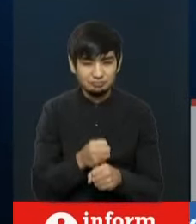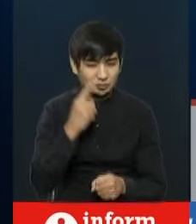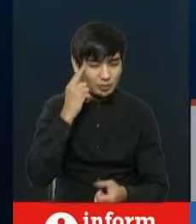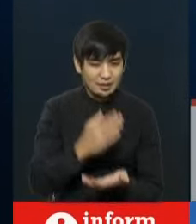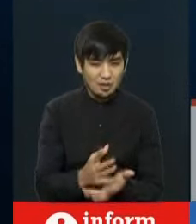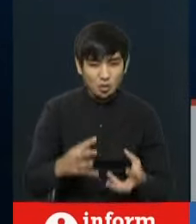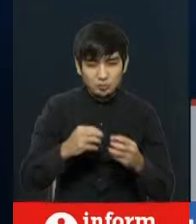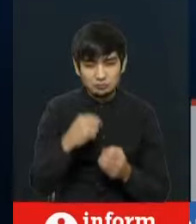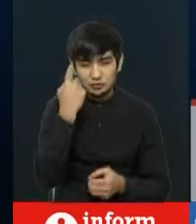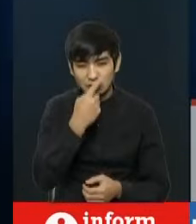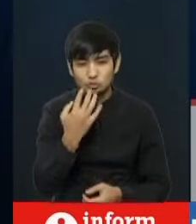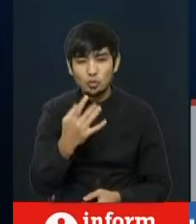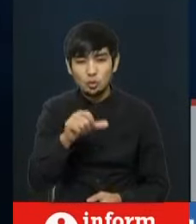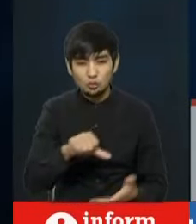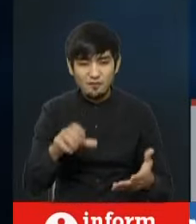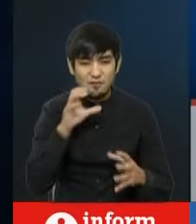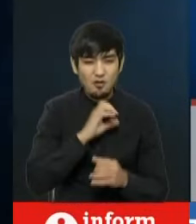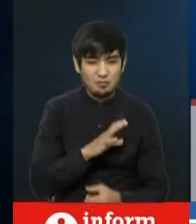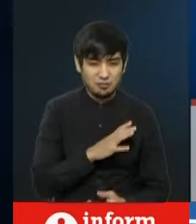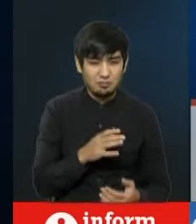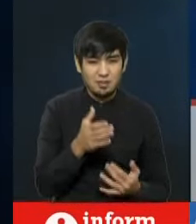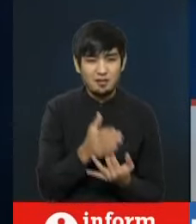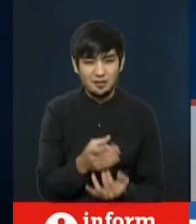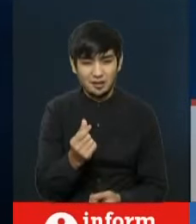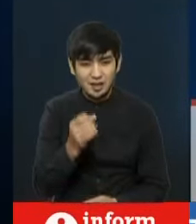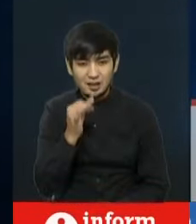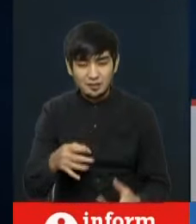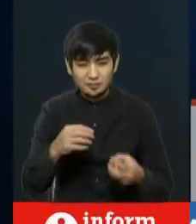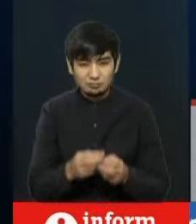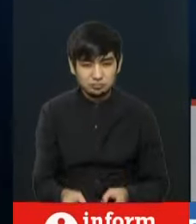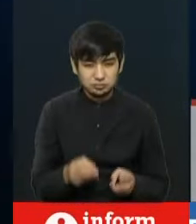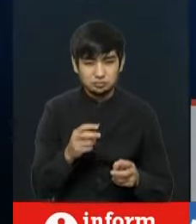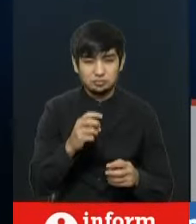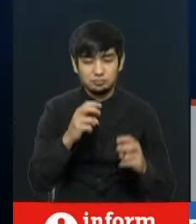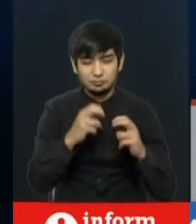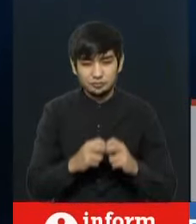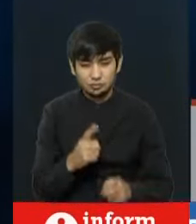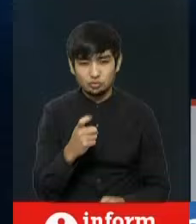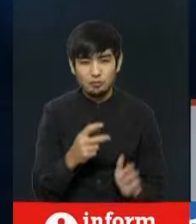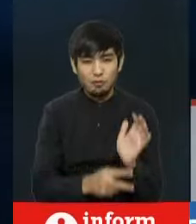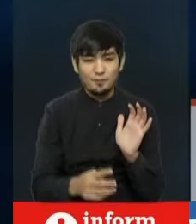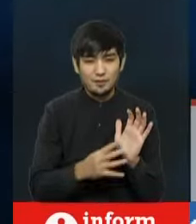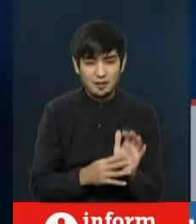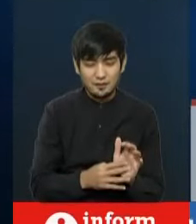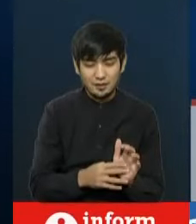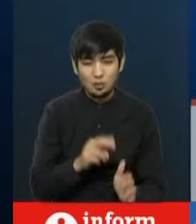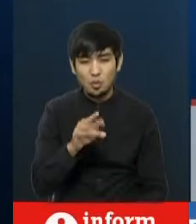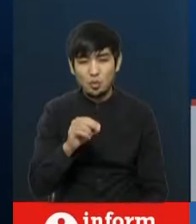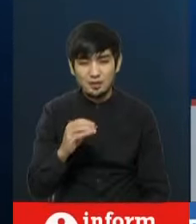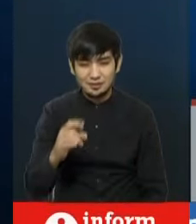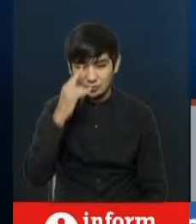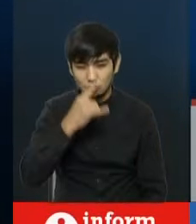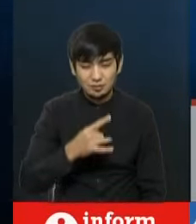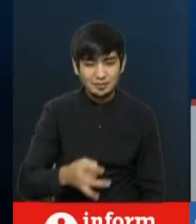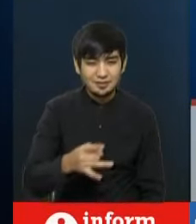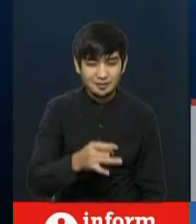и круга лиц, причастных к хищению. Досудебное расследование проводится по статье 189 Уголовного кодекса Республики Казахстан «Хищение имущества